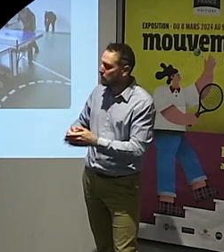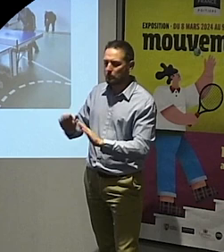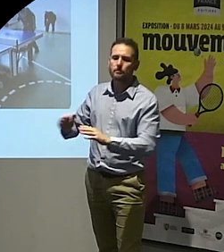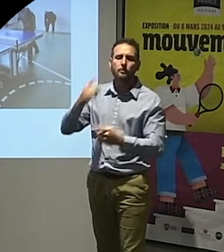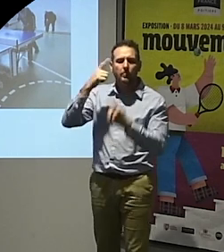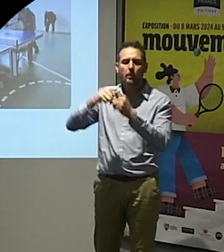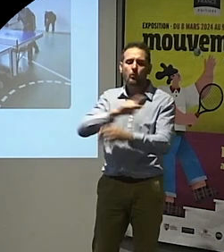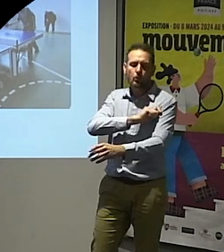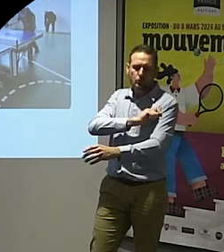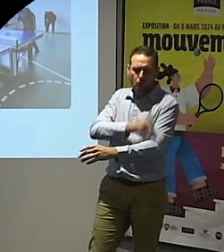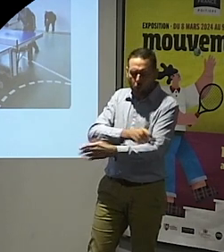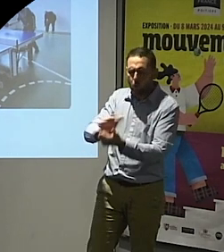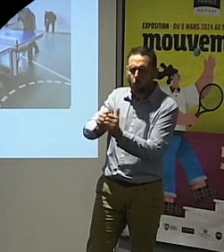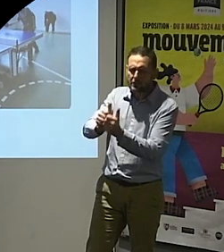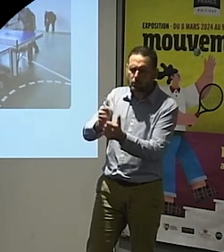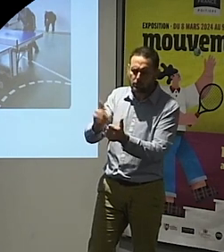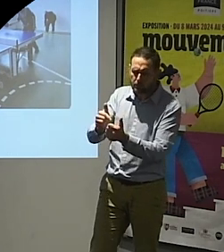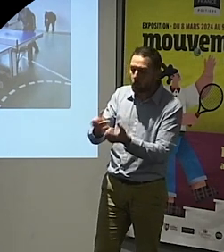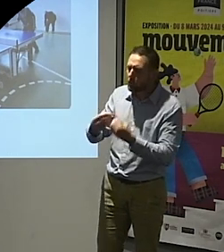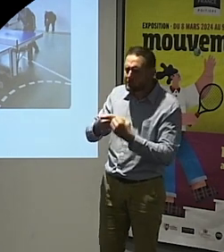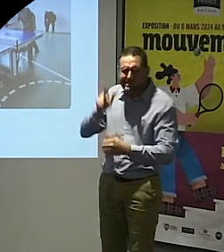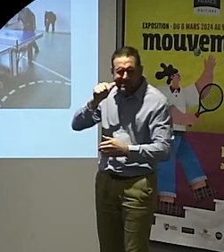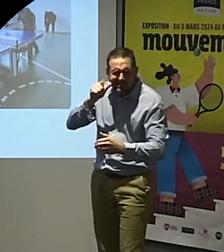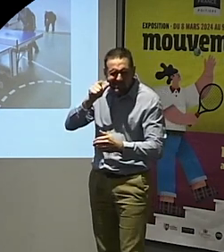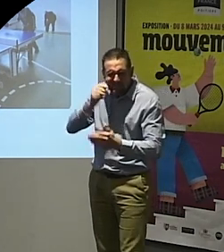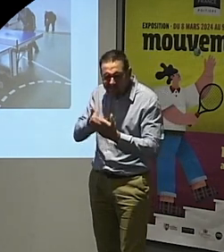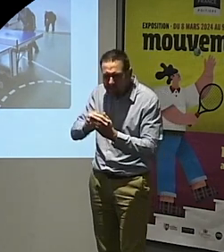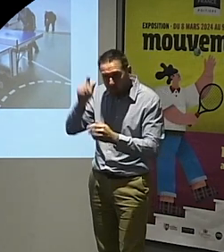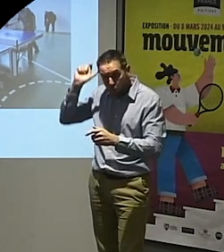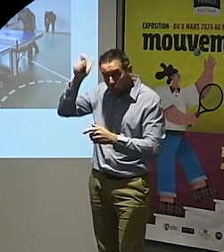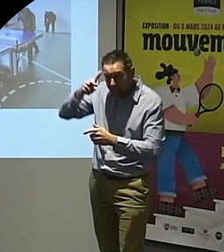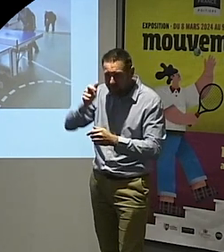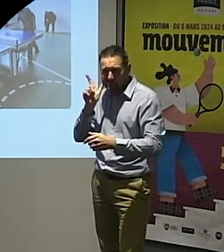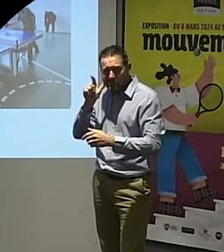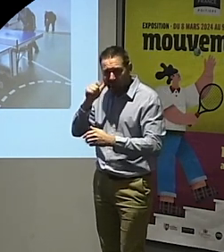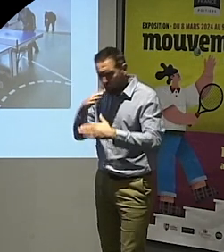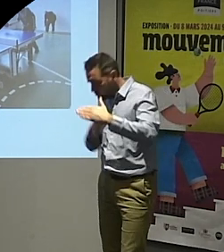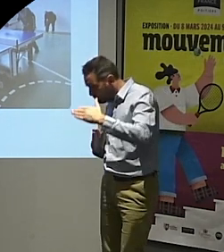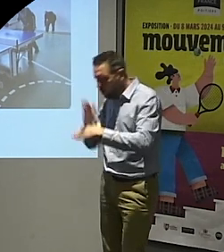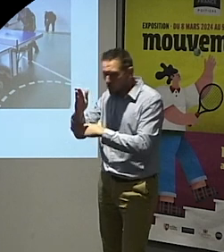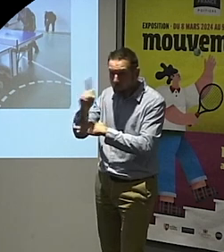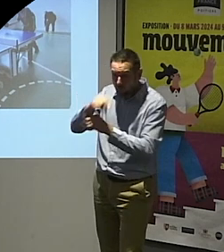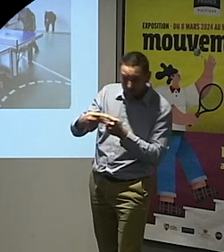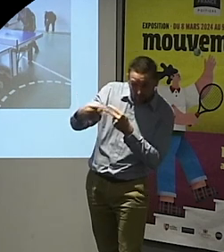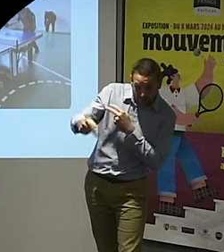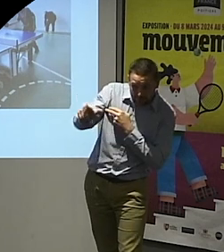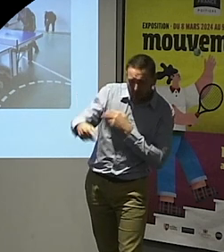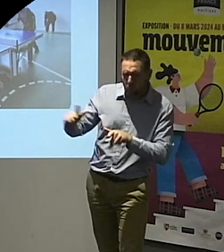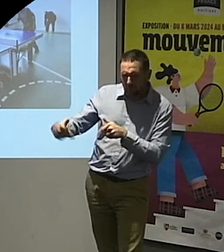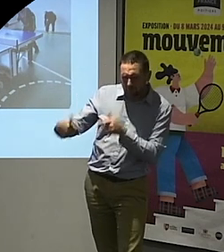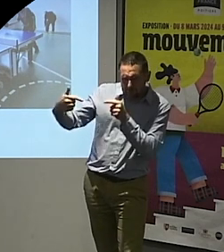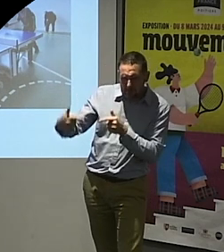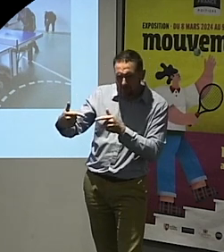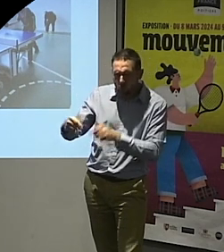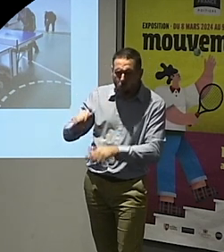l'aspect compétition, je pense que oui, ça pousse à se dépasser d'un point de vue cognitif. On fait face à des adversaires d'autant plus redoutables. Donc